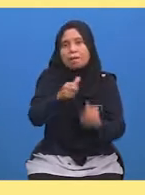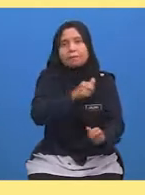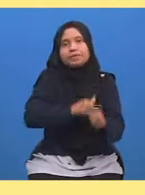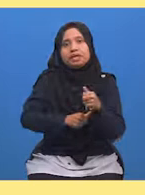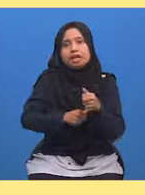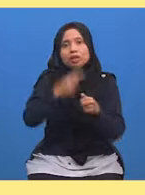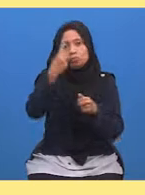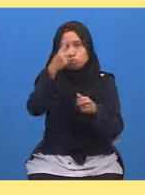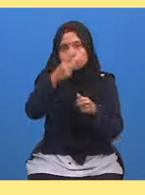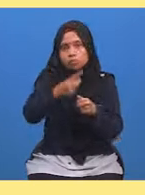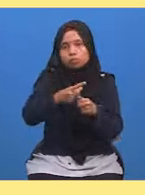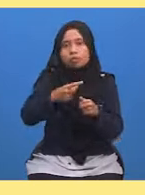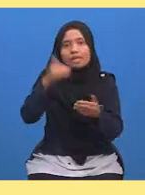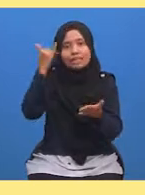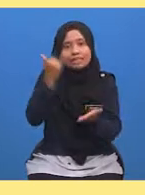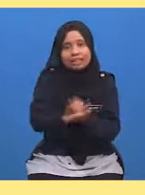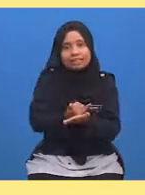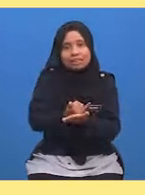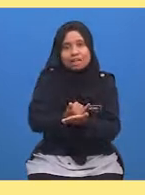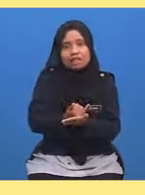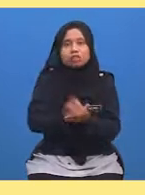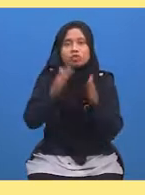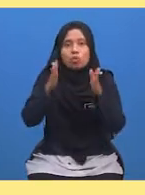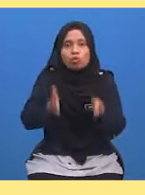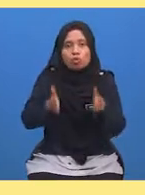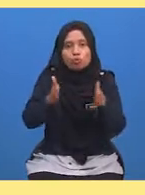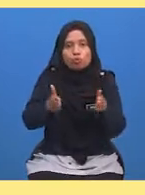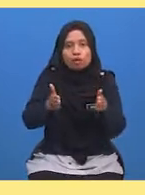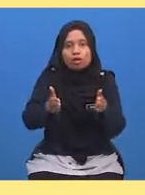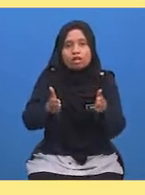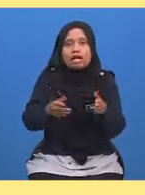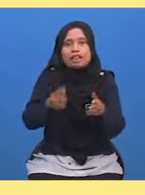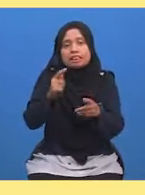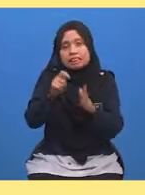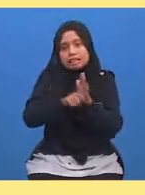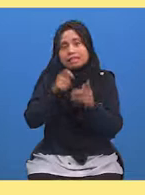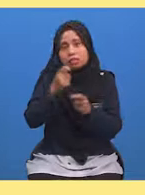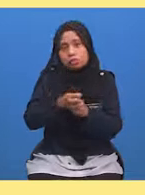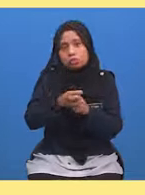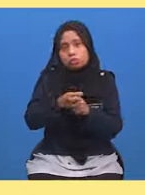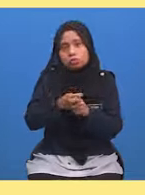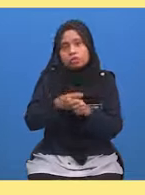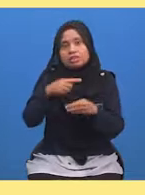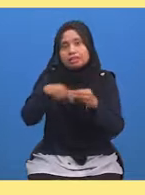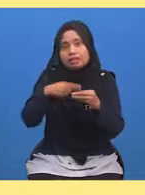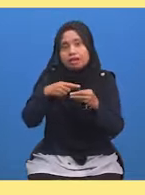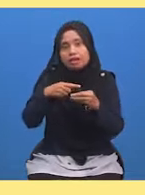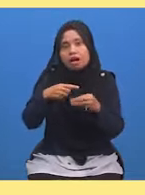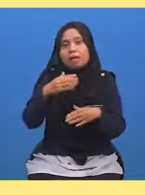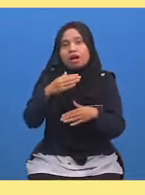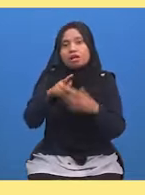perniagaan bagi tujuan untuk meyakinkan pihak-pihak tertentu mengenai daya maju